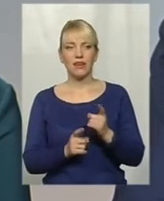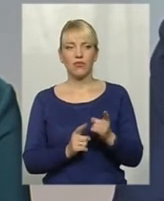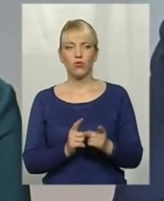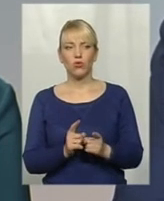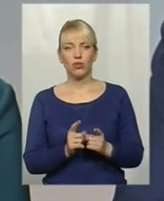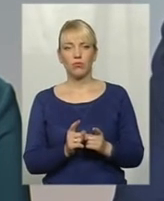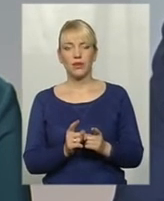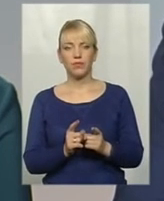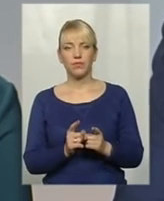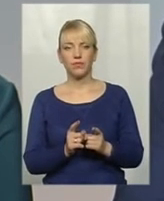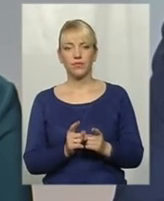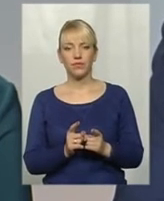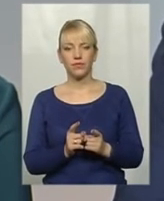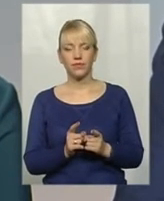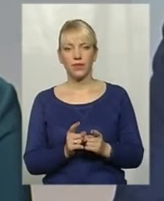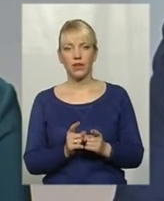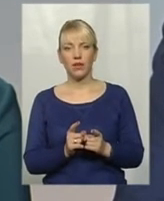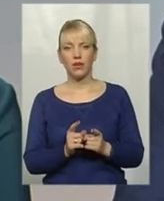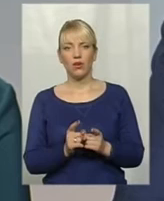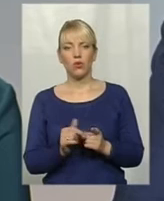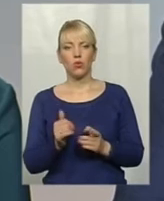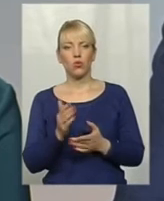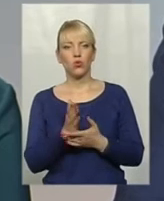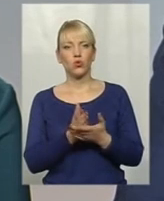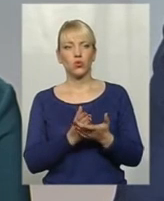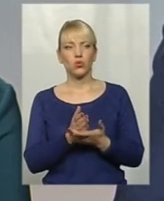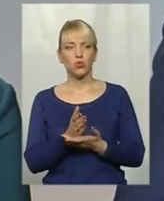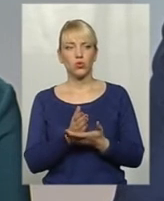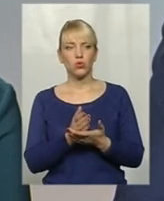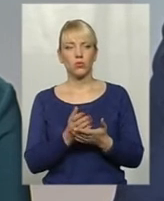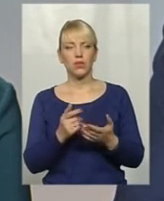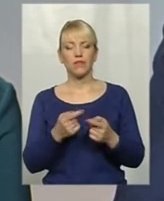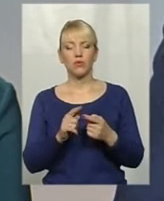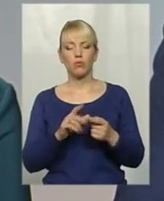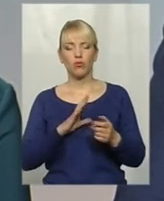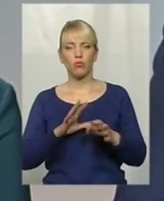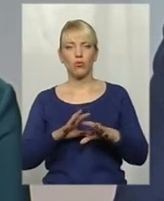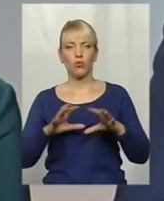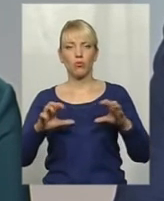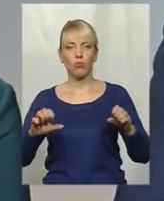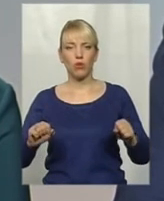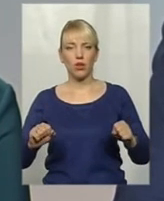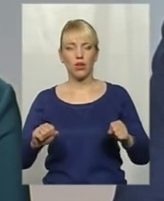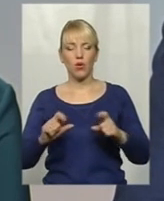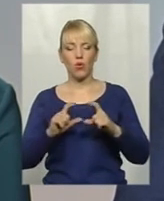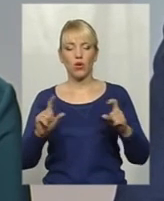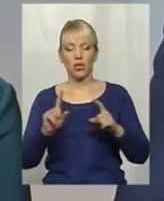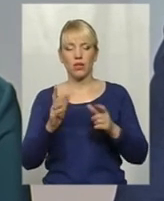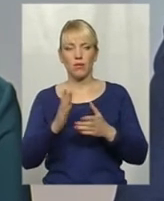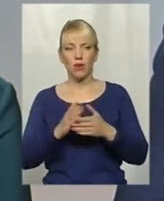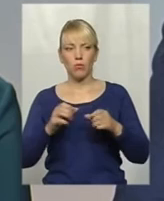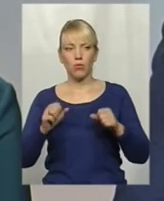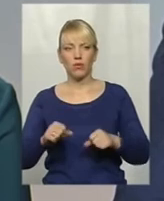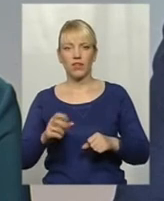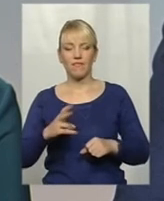реєстраційній службі. Тому що дійсно такий монопольний орган, який був утворений, який мав повноваження виключно на всю